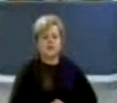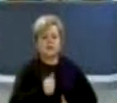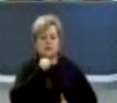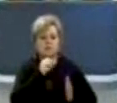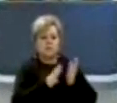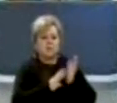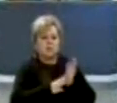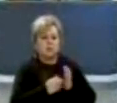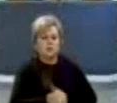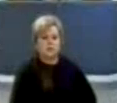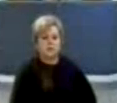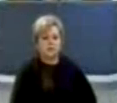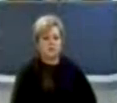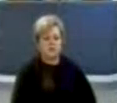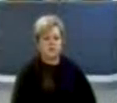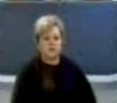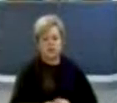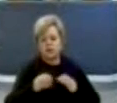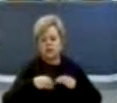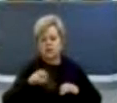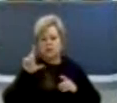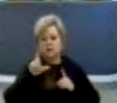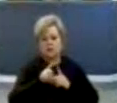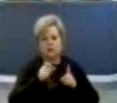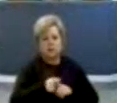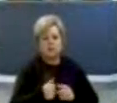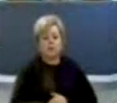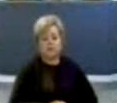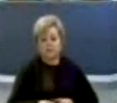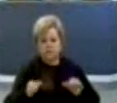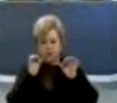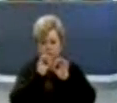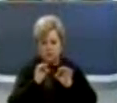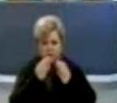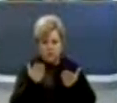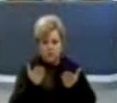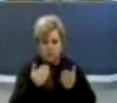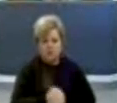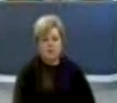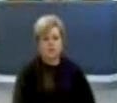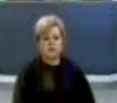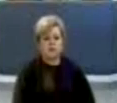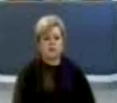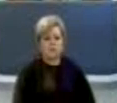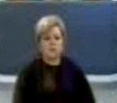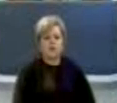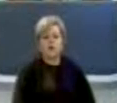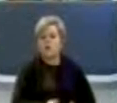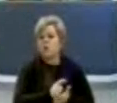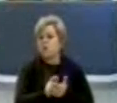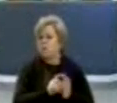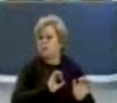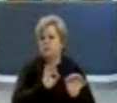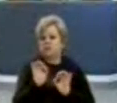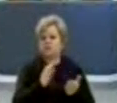si në cilësinë e kryetarit të Lidhjes Demokratike të Kosovës. Po kur u përgatit kaq mirë ky dialog që po shkoni? Kur pa të kohë me përgatitje s'po duket